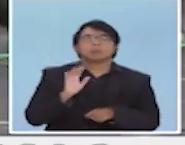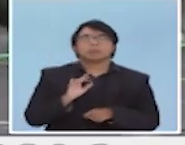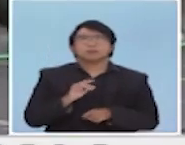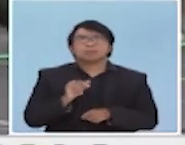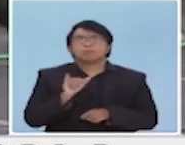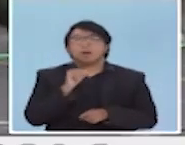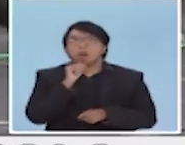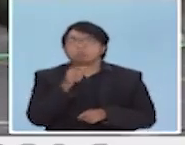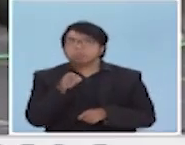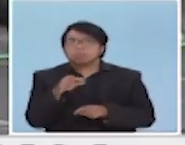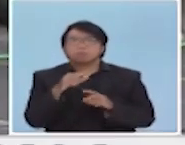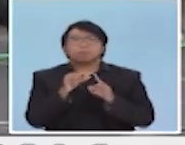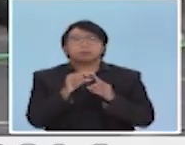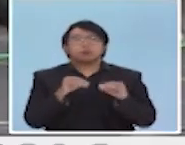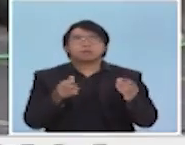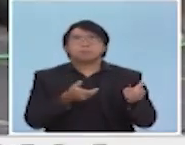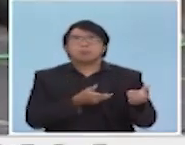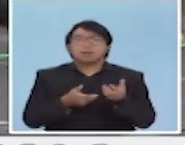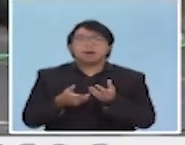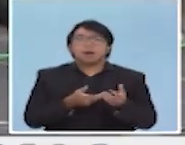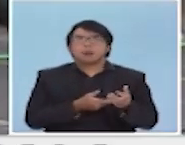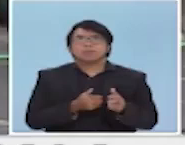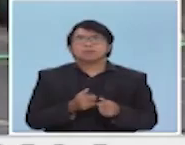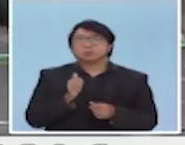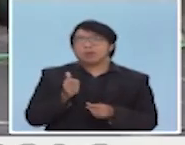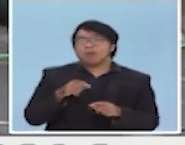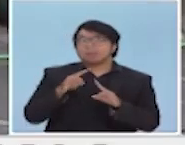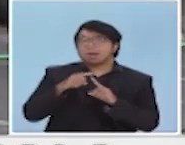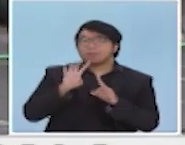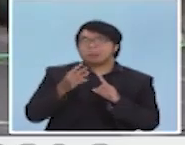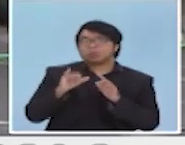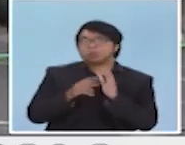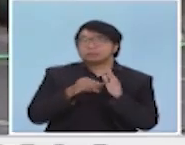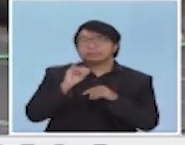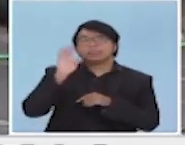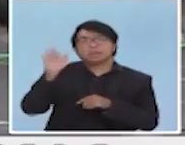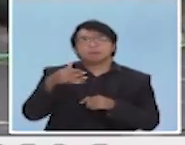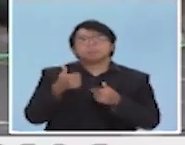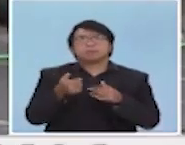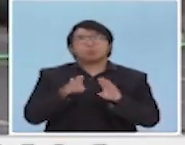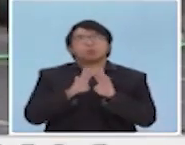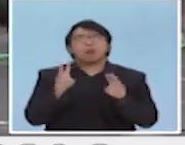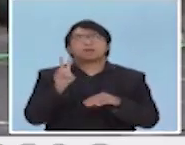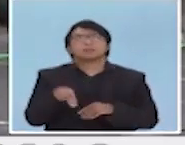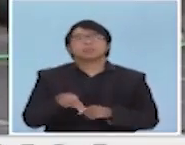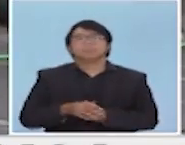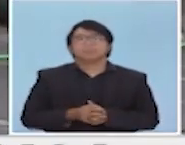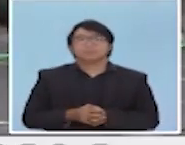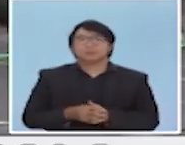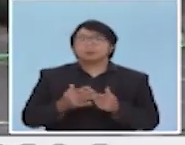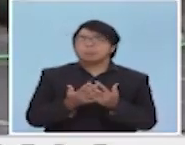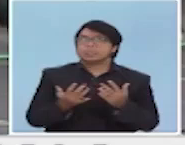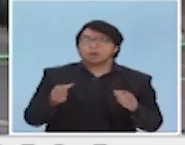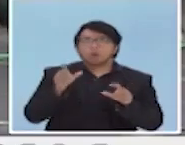mensterilisasi sehingga bisa siap beroperasi pada 14 Juni 2020 mendatang. Sementara itu, dari masyarakat, baik itu pedagang dan juga